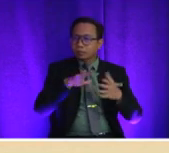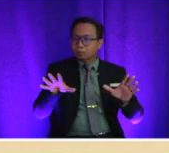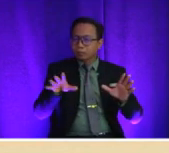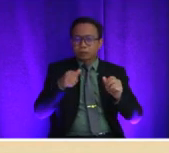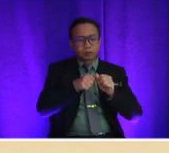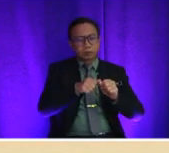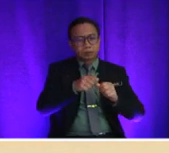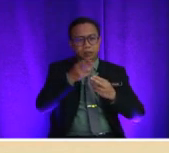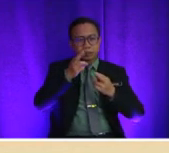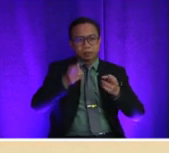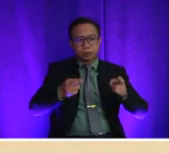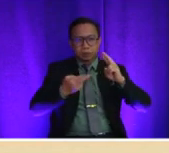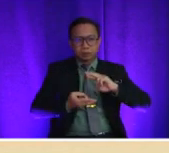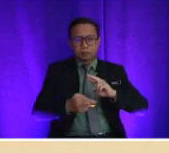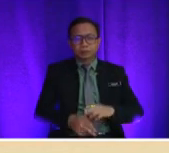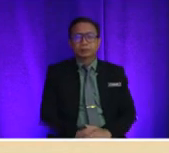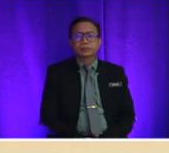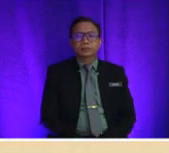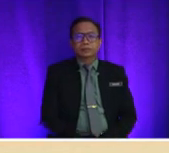jawaban Oke pernyataan